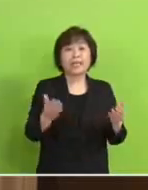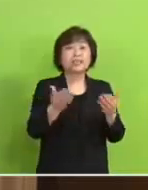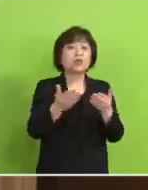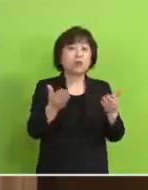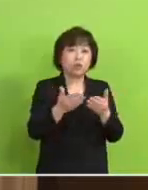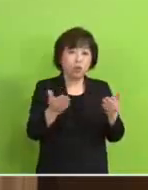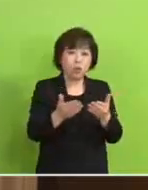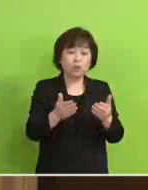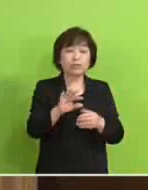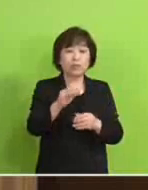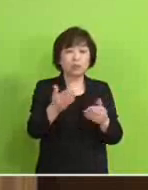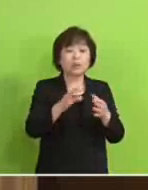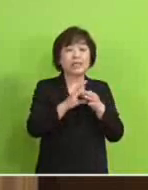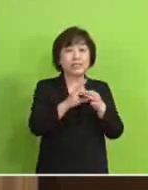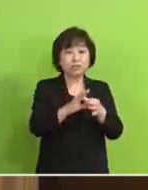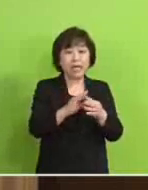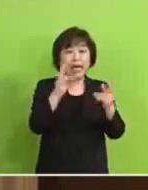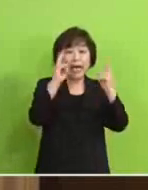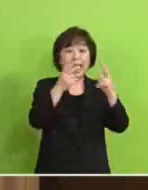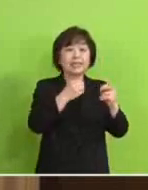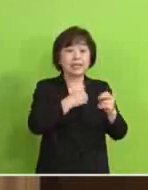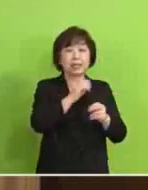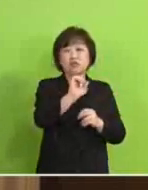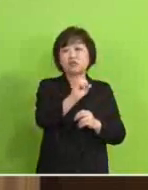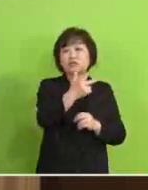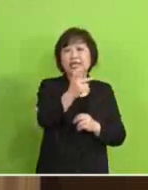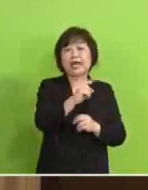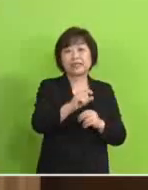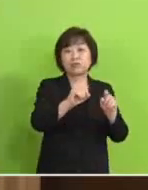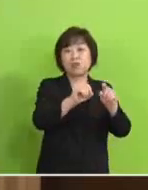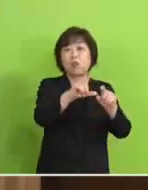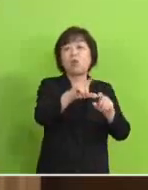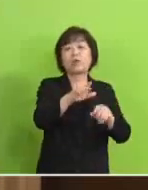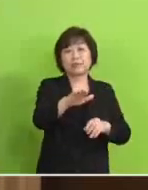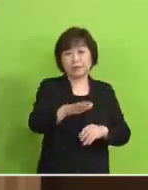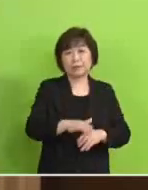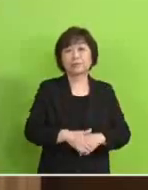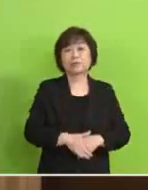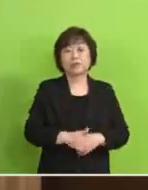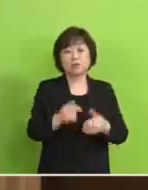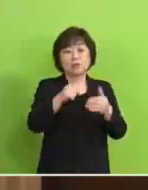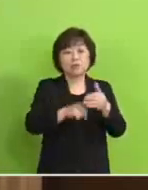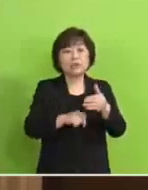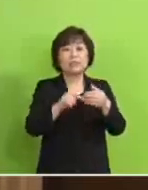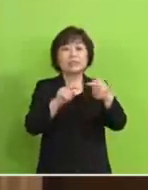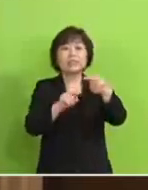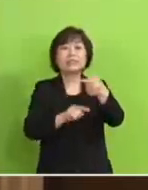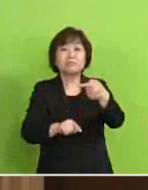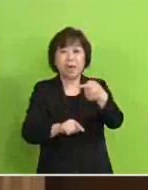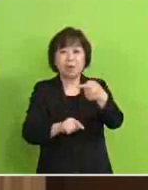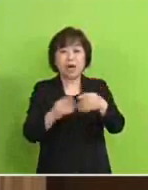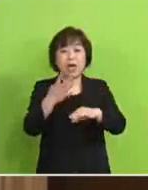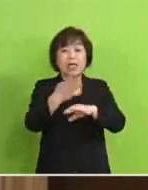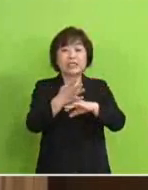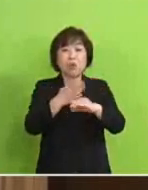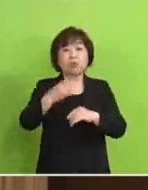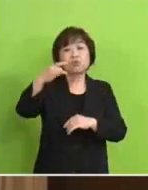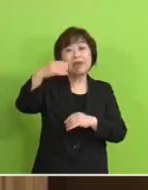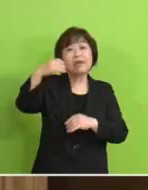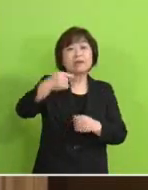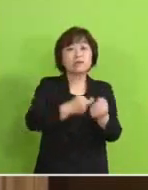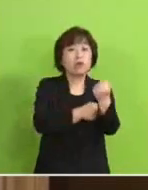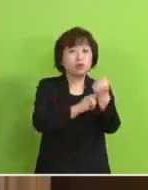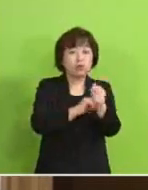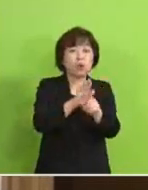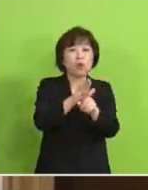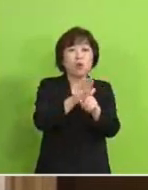業ですが、引き続き会社員が17名と多くなっています。うち1名は四国電力の